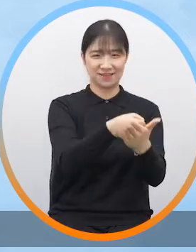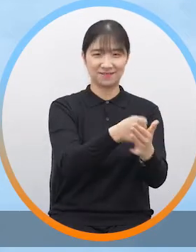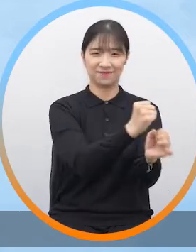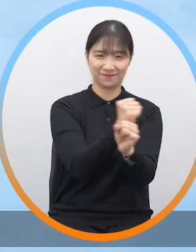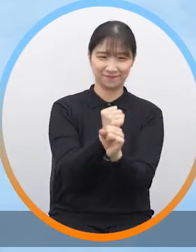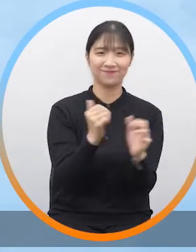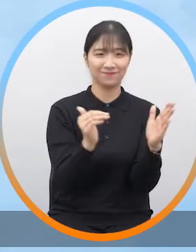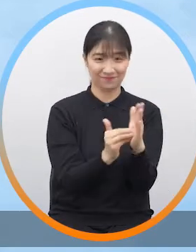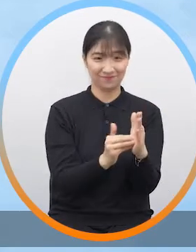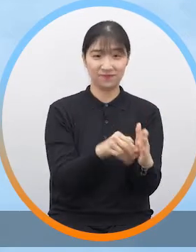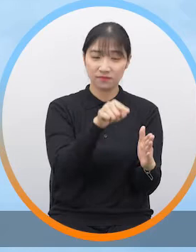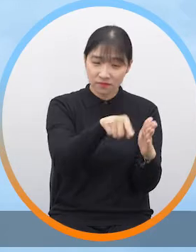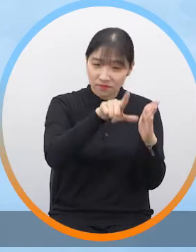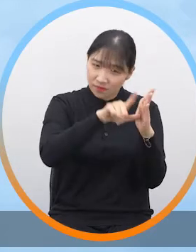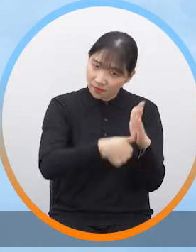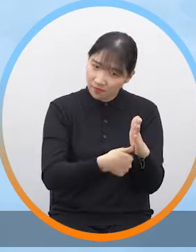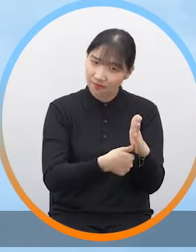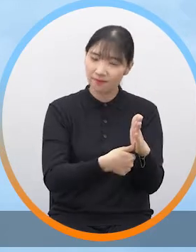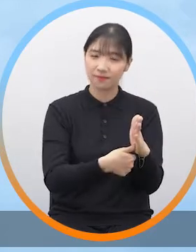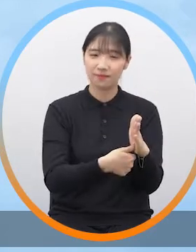있습니다. 그곳에서